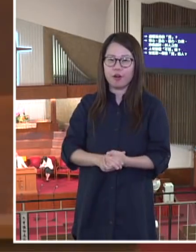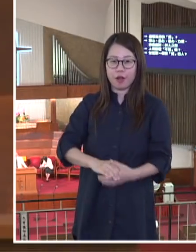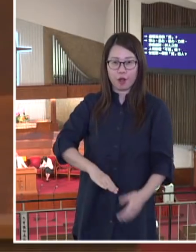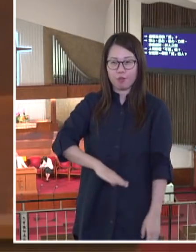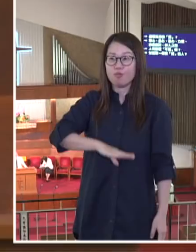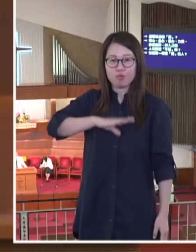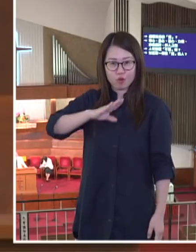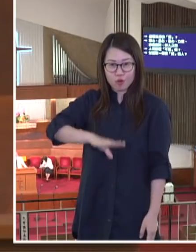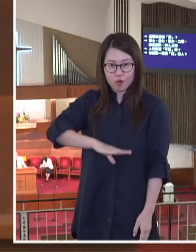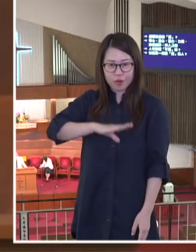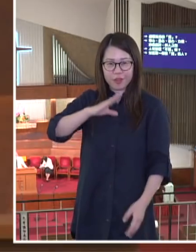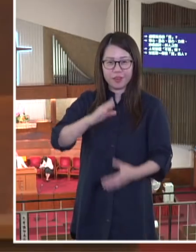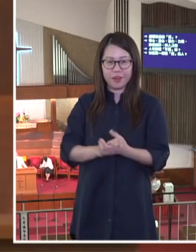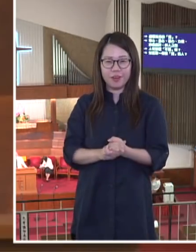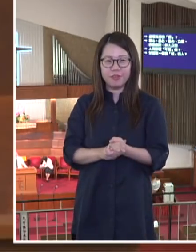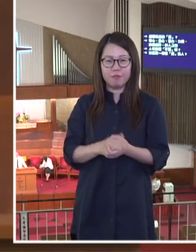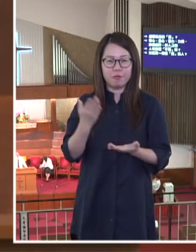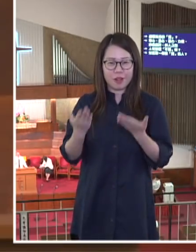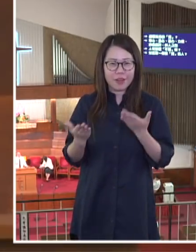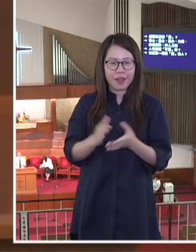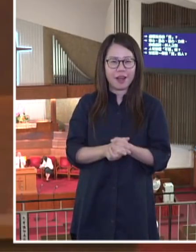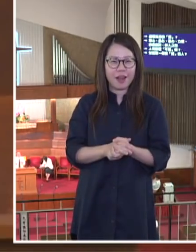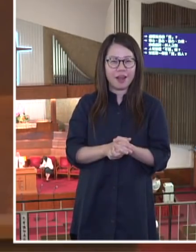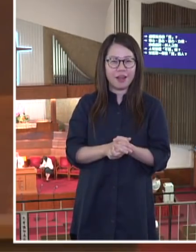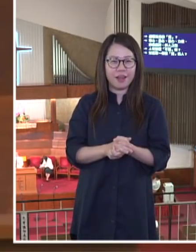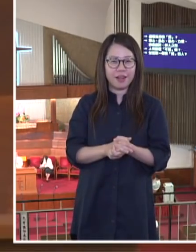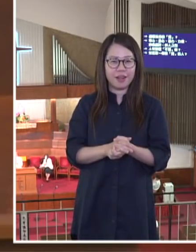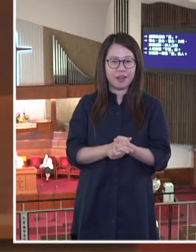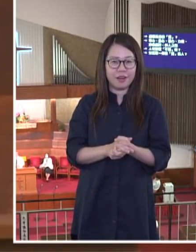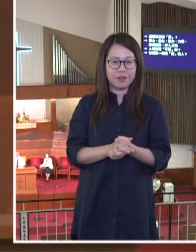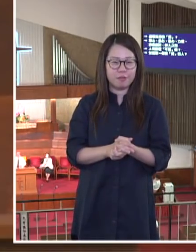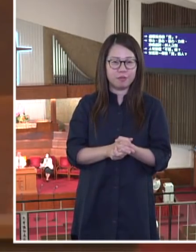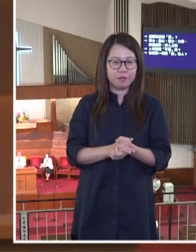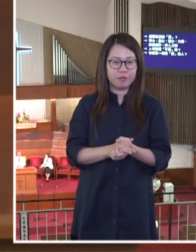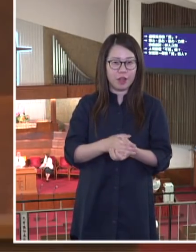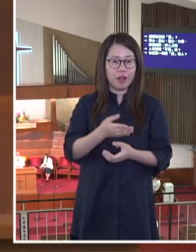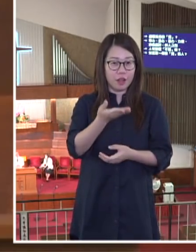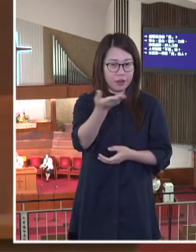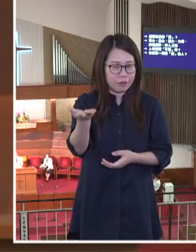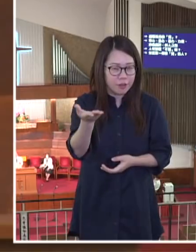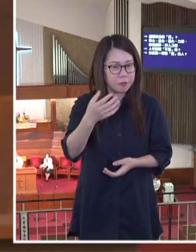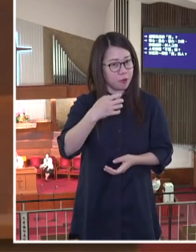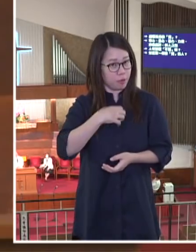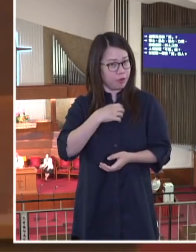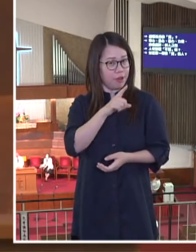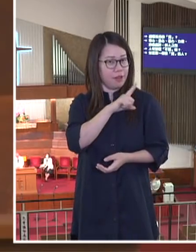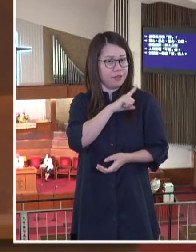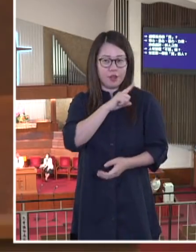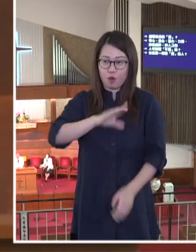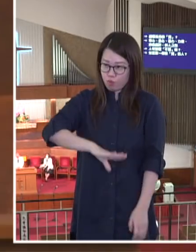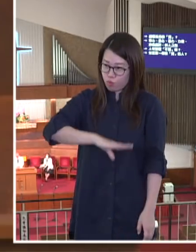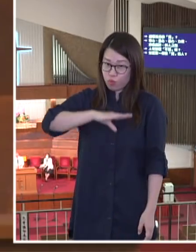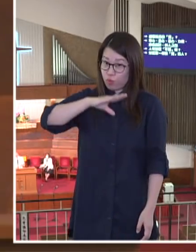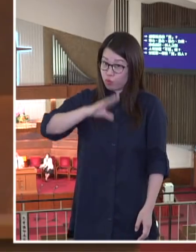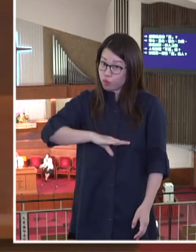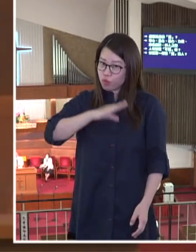即是我不知道，即是大家有没有觉得你自己都是一个都好满嘅人，满到好多嘢嘅。啱先我提到